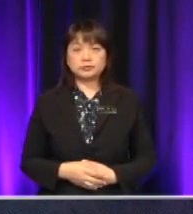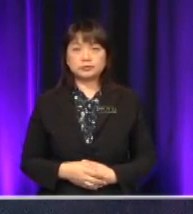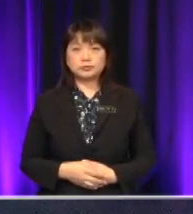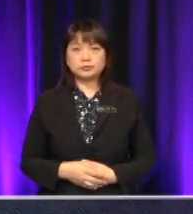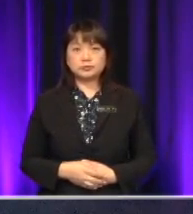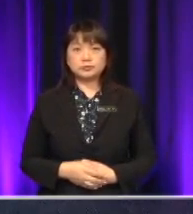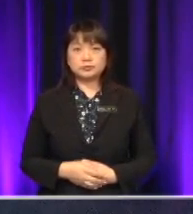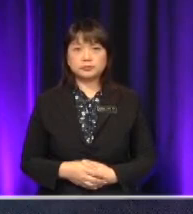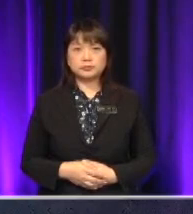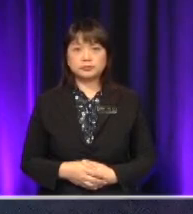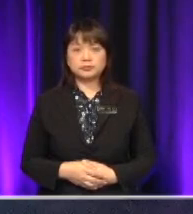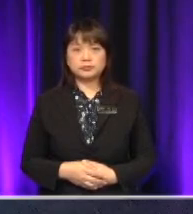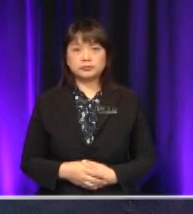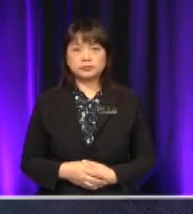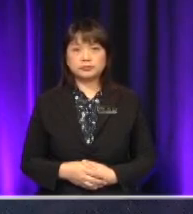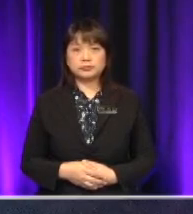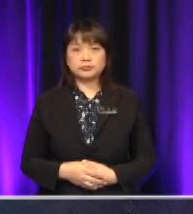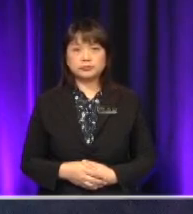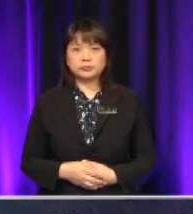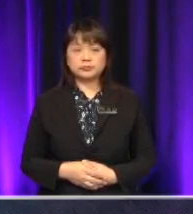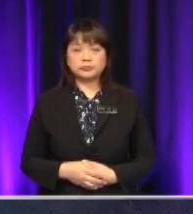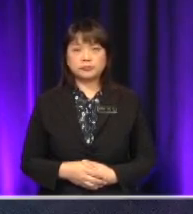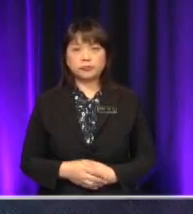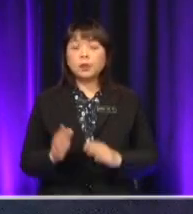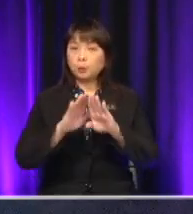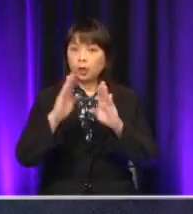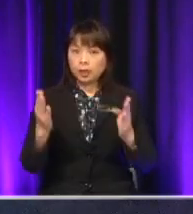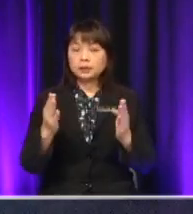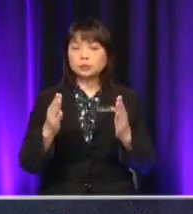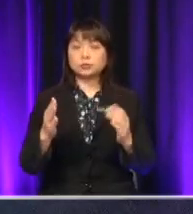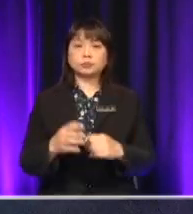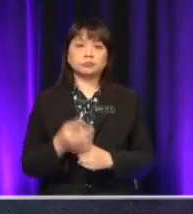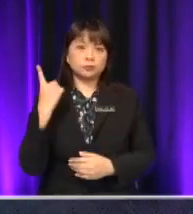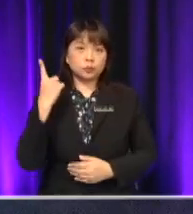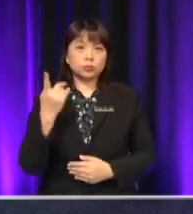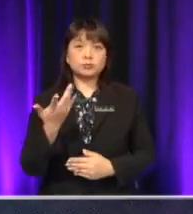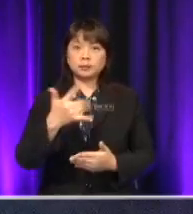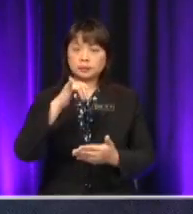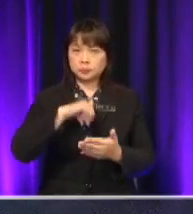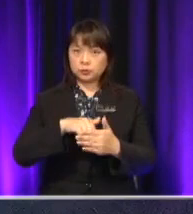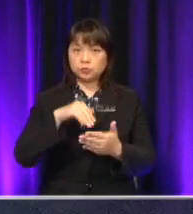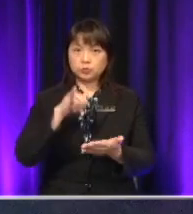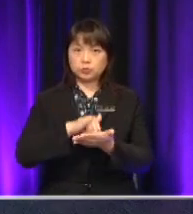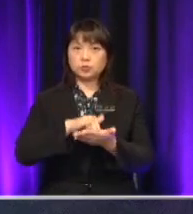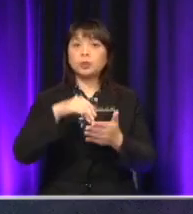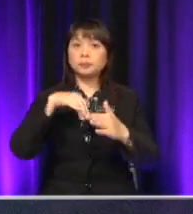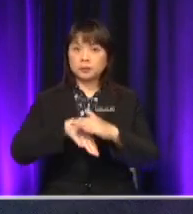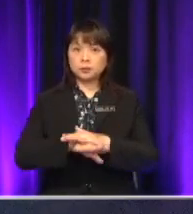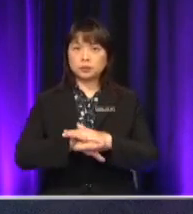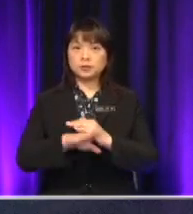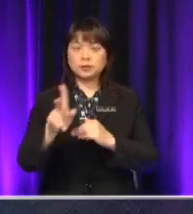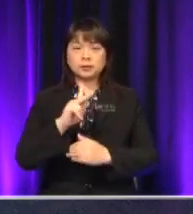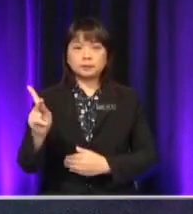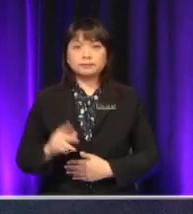Okey. Kita akan buka dulu yang bawah tu. Kita buka yang sini dulu, cikgu. Ya, betul. Buka. Okey, masukkan ini dia. Ini akan kita buka supaya boleh muat buku kita di